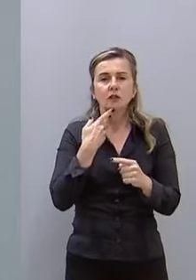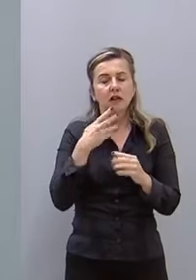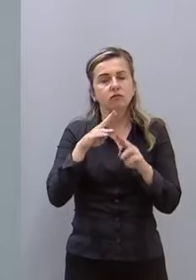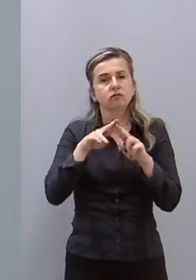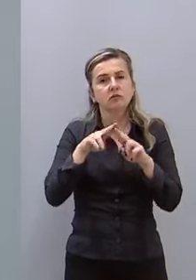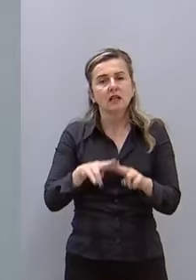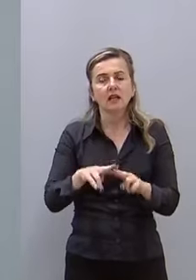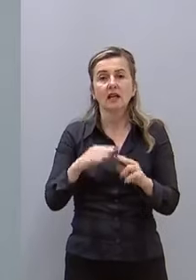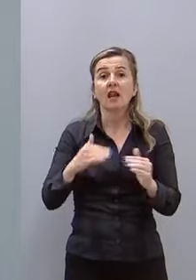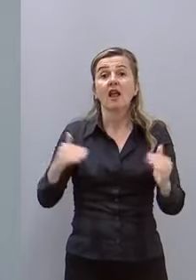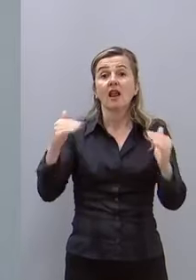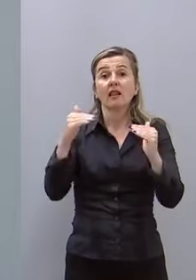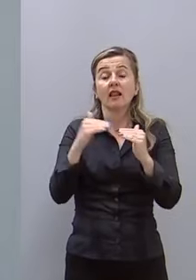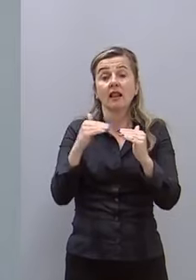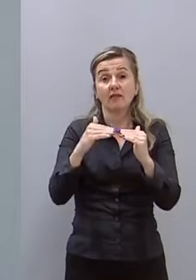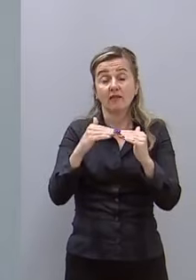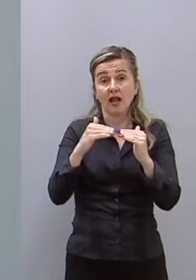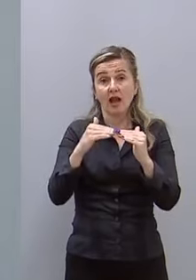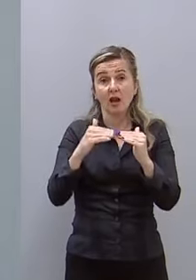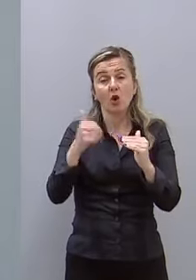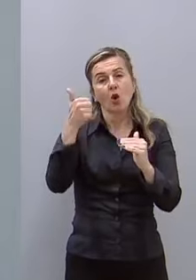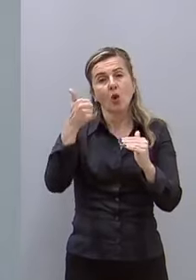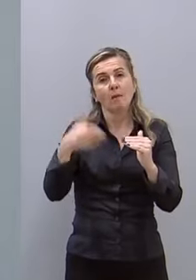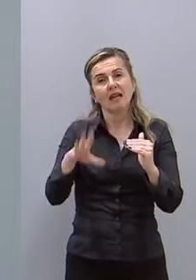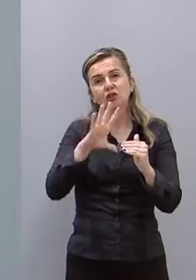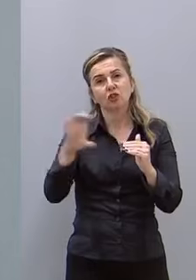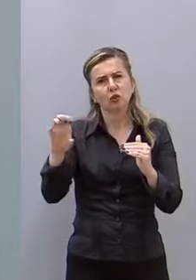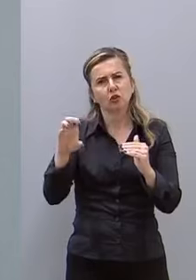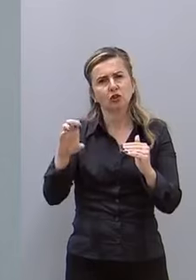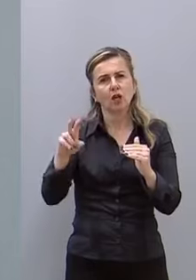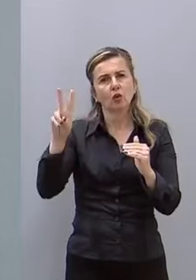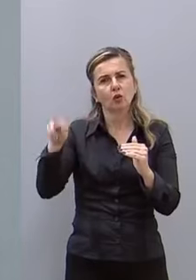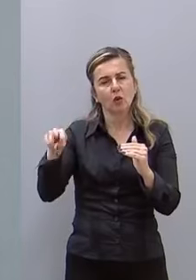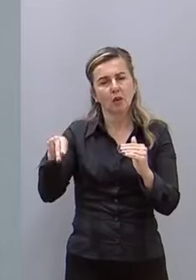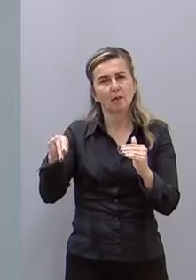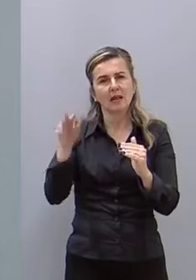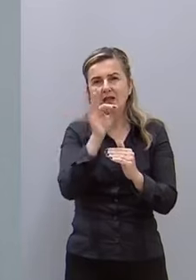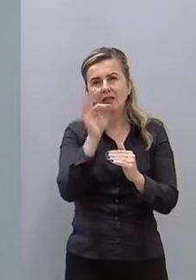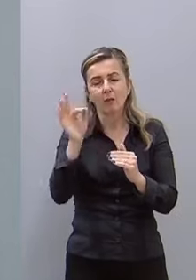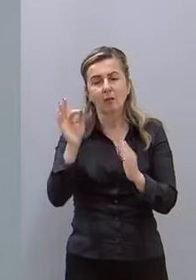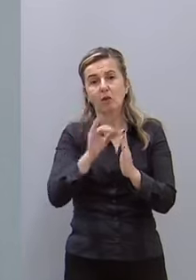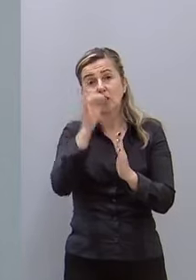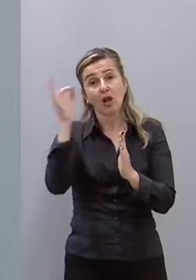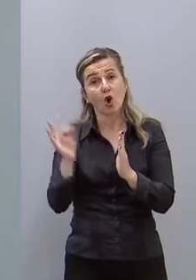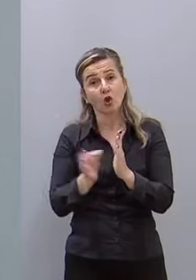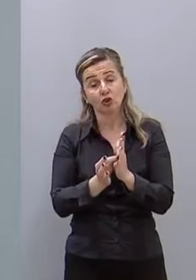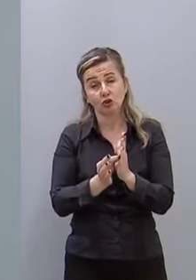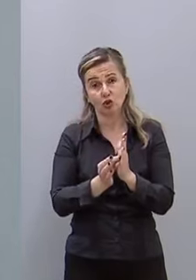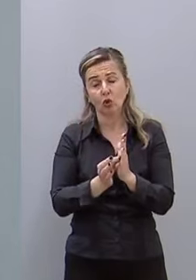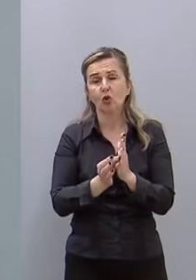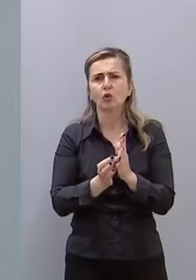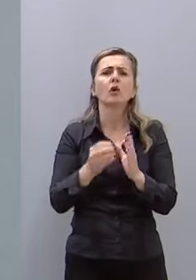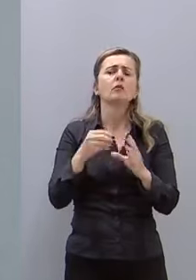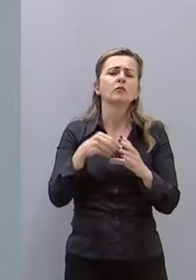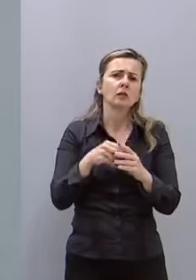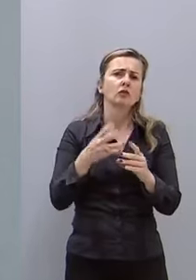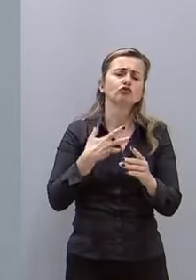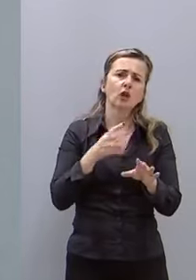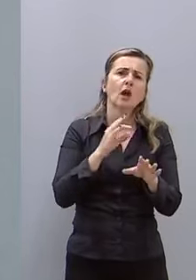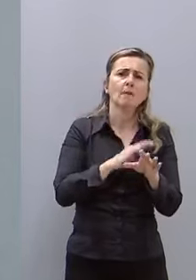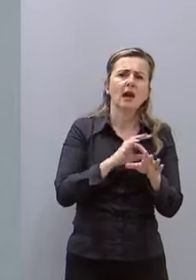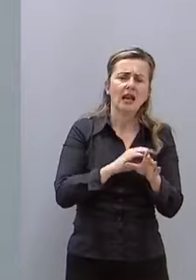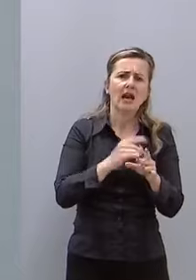questo livello di 1.500 2.000 tamponi al giorno che è tra i quali ci sono anche i malati quelli